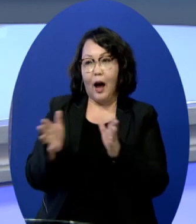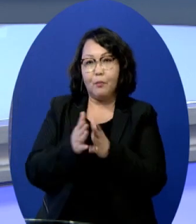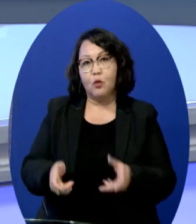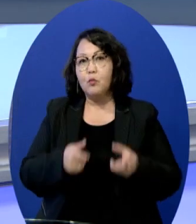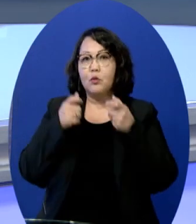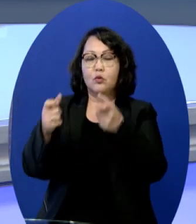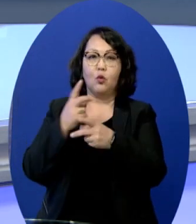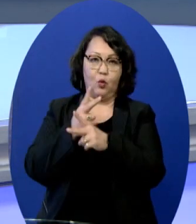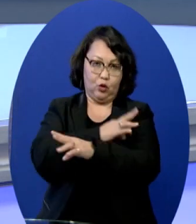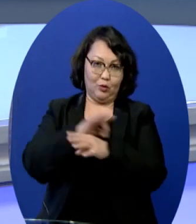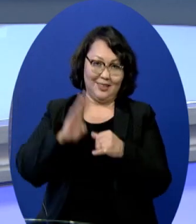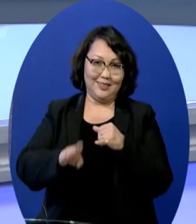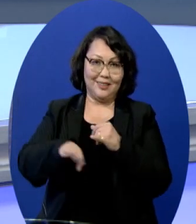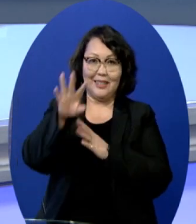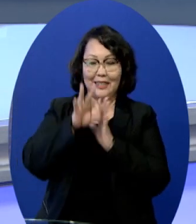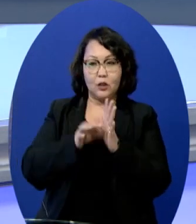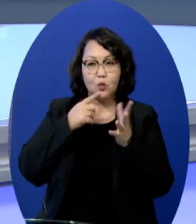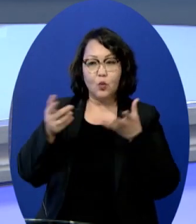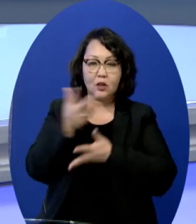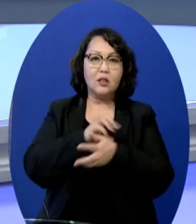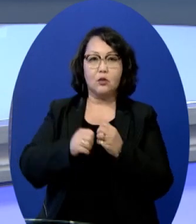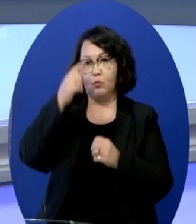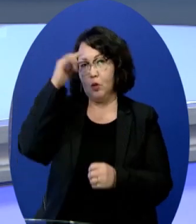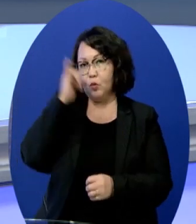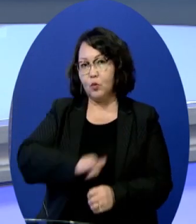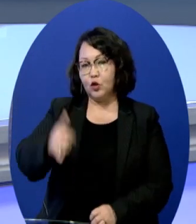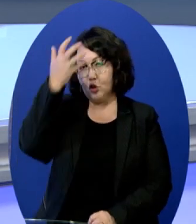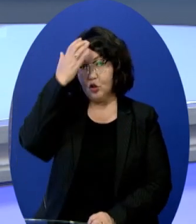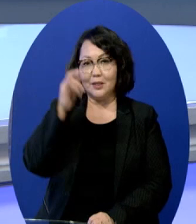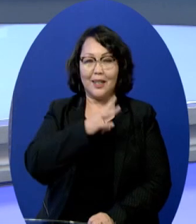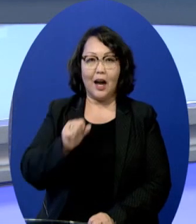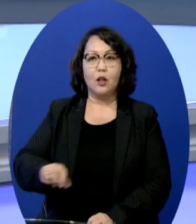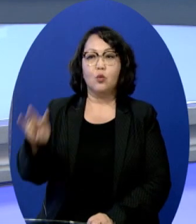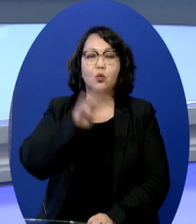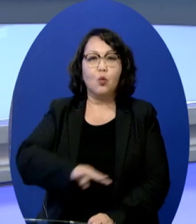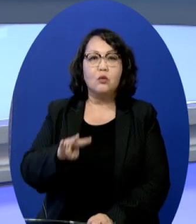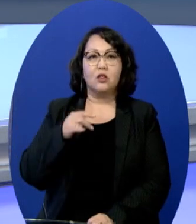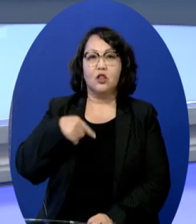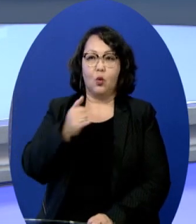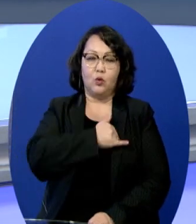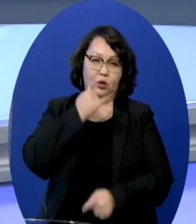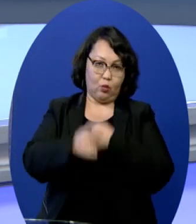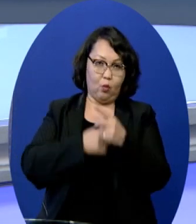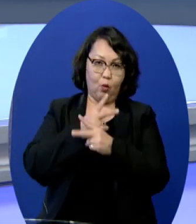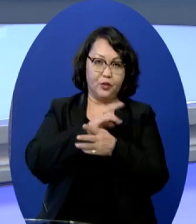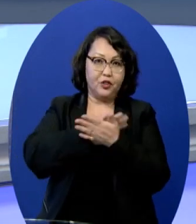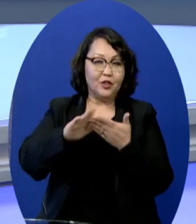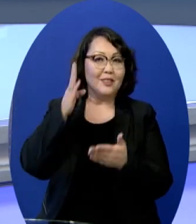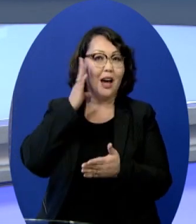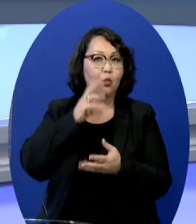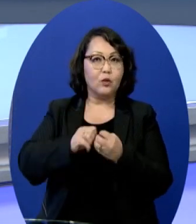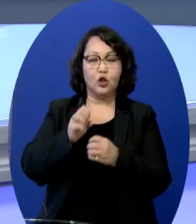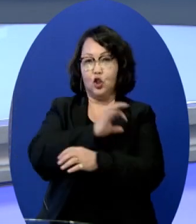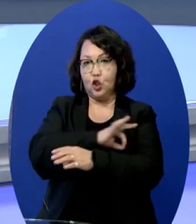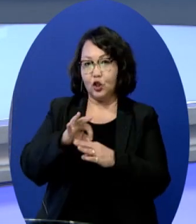мэдүүлсэн хуулийн төслийн эцсийн хэлэлцүүлгийг хийсэн байна. Мөн Монгол улсын засаг захиргаа нутаг дэвсгэрийн нэгж түүний удирдлагын тухай хуулийн шинжилсэн найруулгын